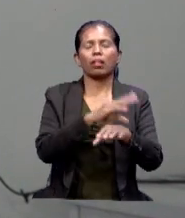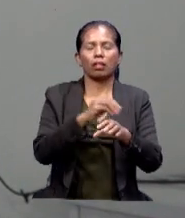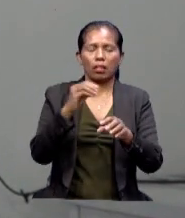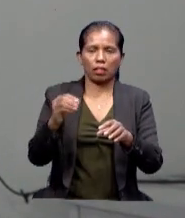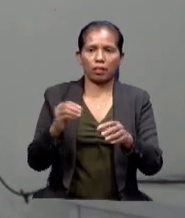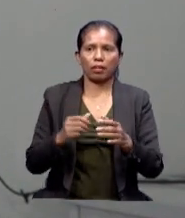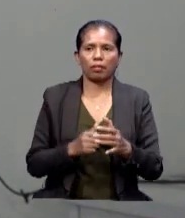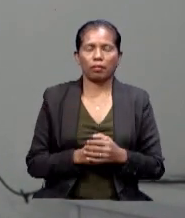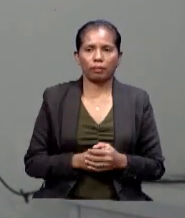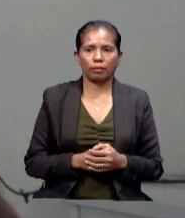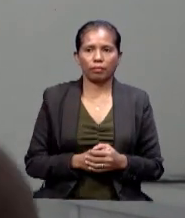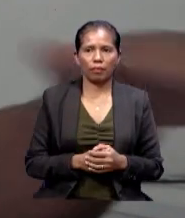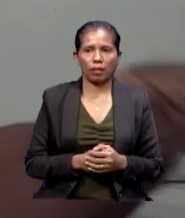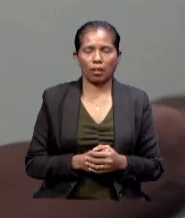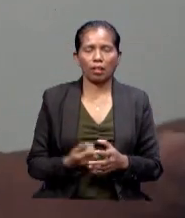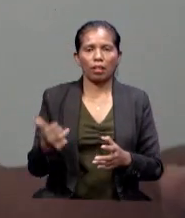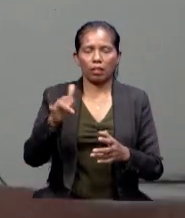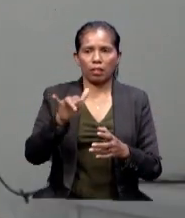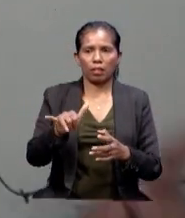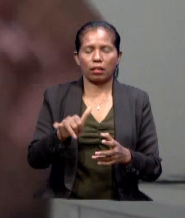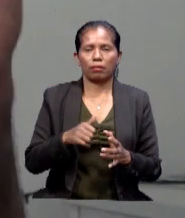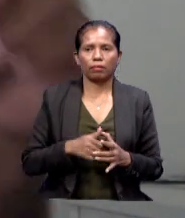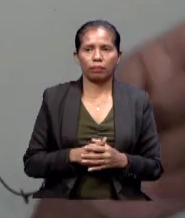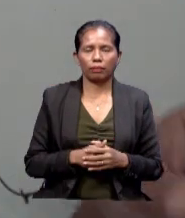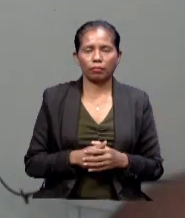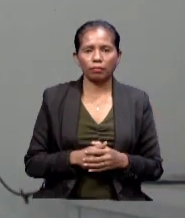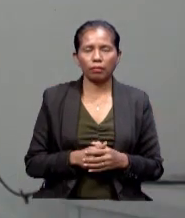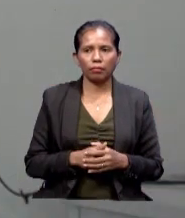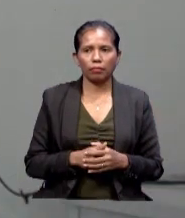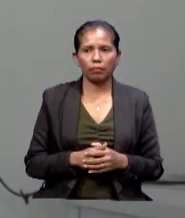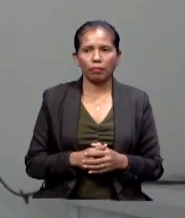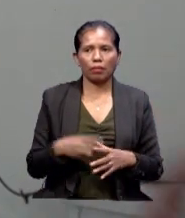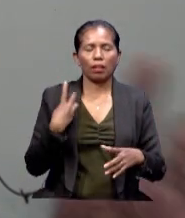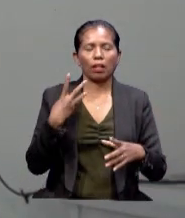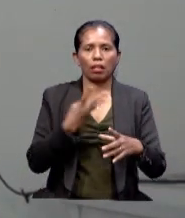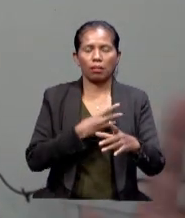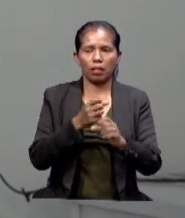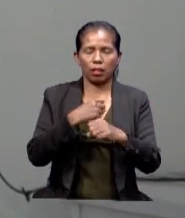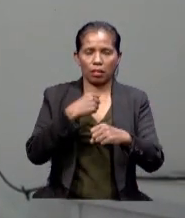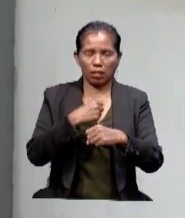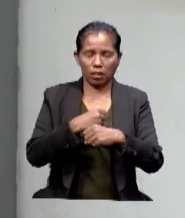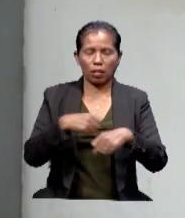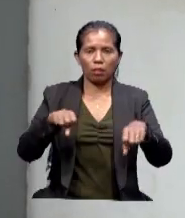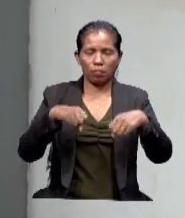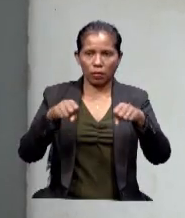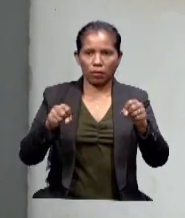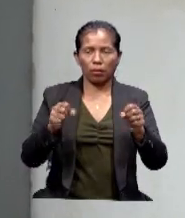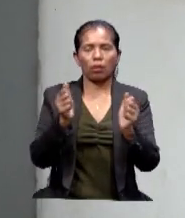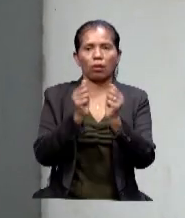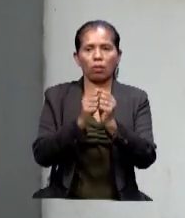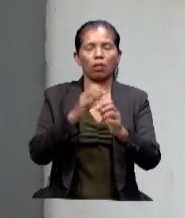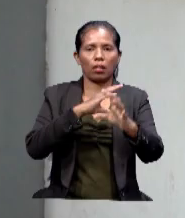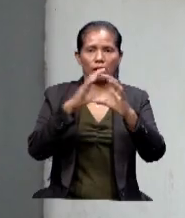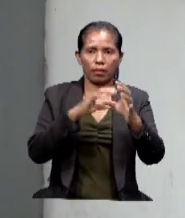ba 6 meses tamba sira la saga agora ira ba mi alpenesoya ne ba motor o kareta kik de